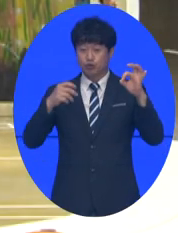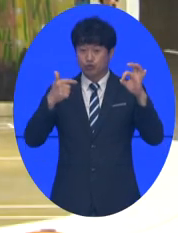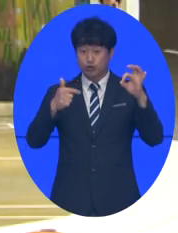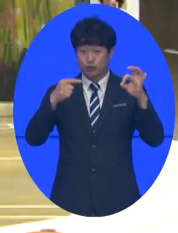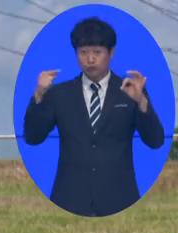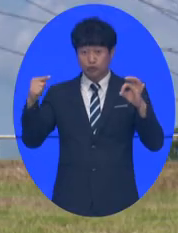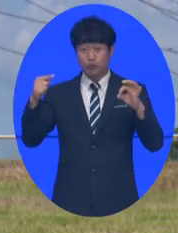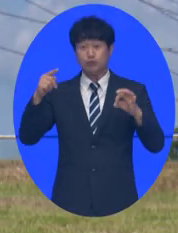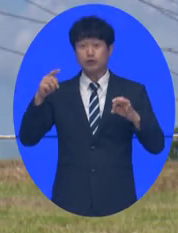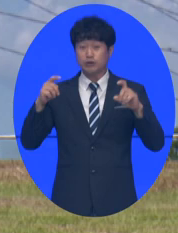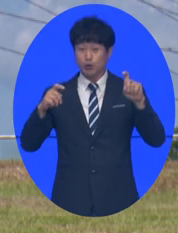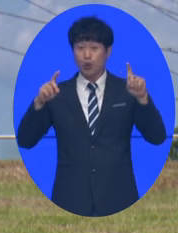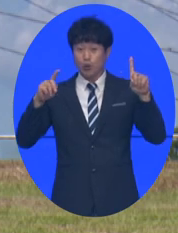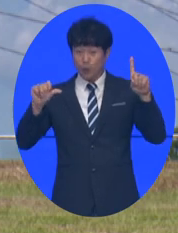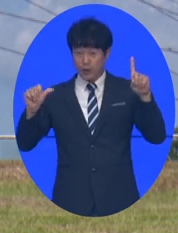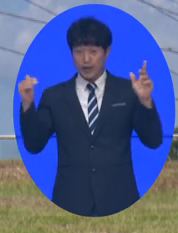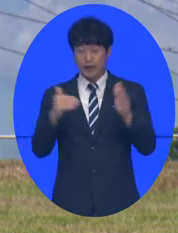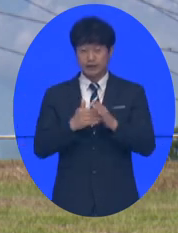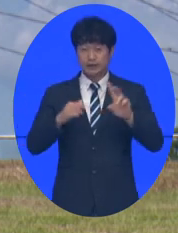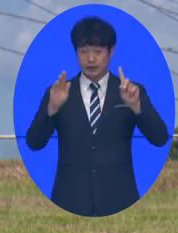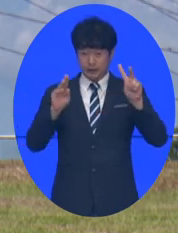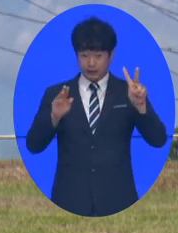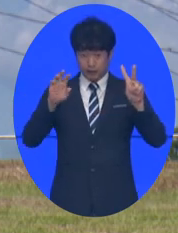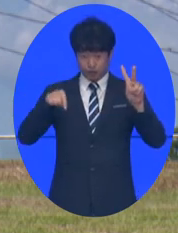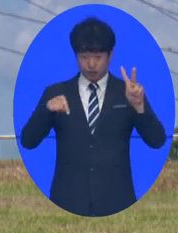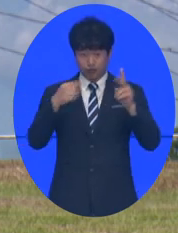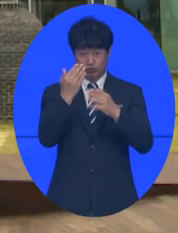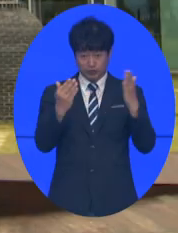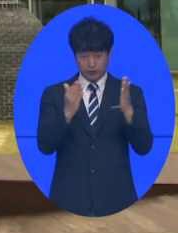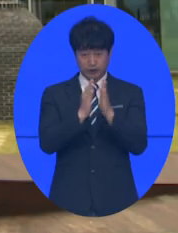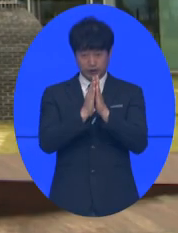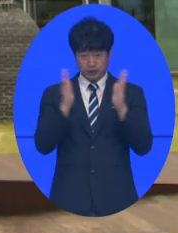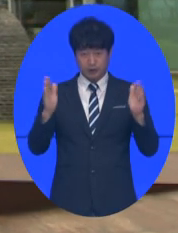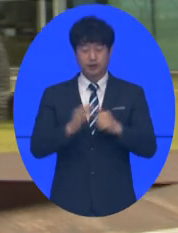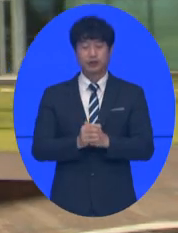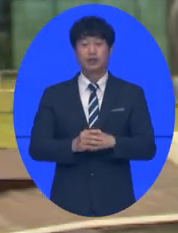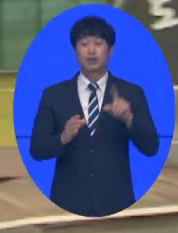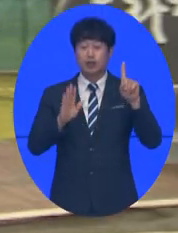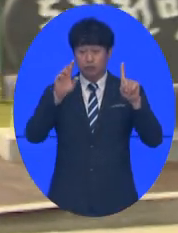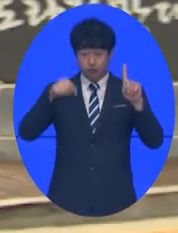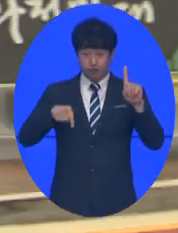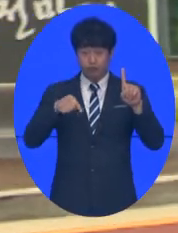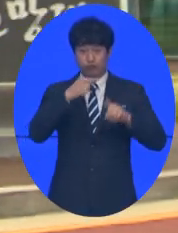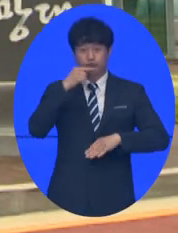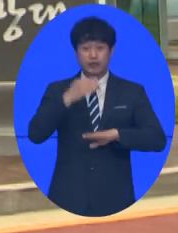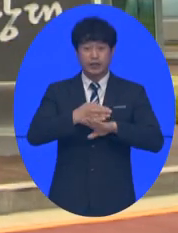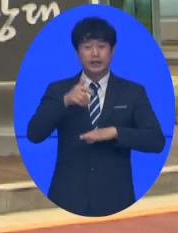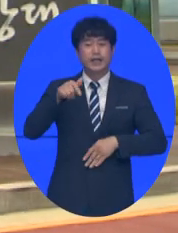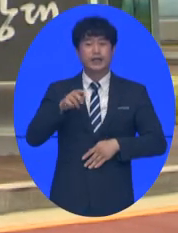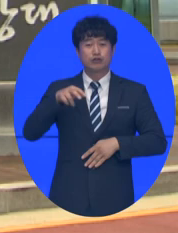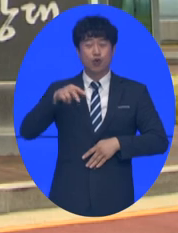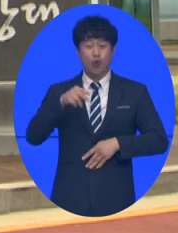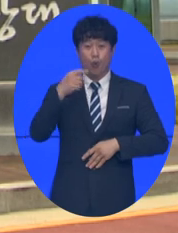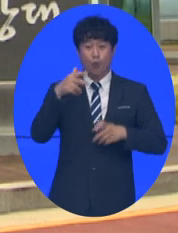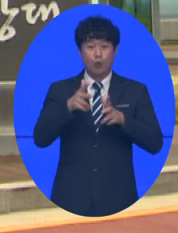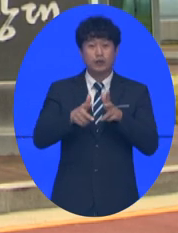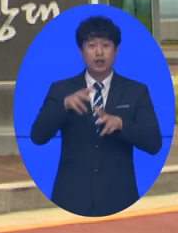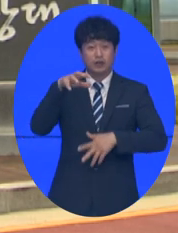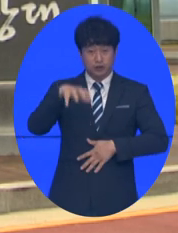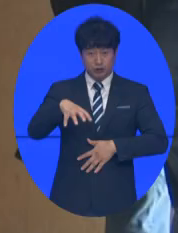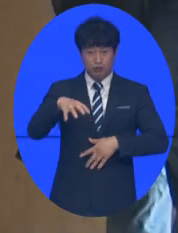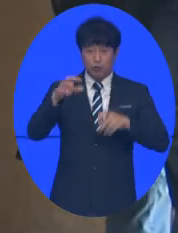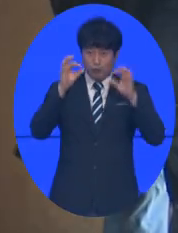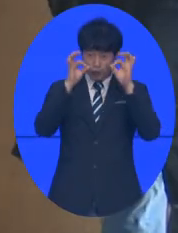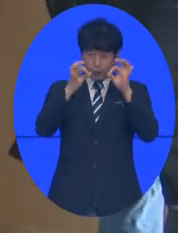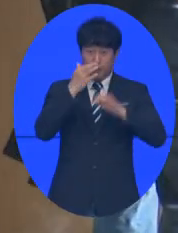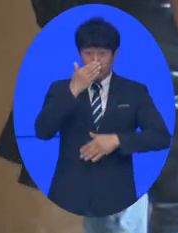11월 5일까지는 연천에서 2부 전시를 진행하게 됩니다. 일부 전시는 북한의 개성공단이 내려다보이는 도라